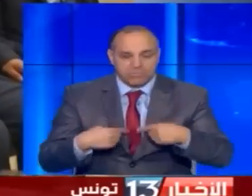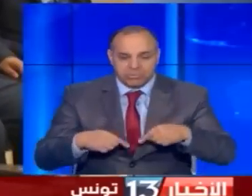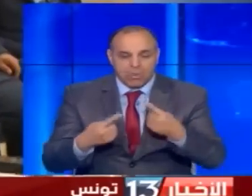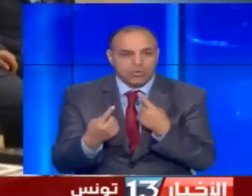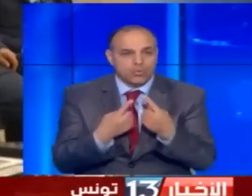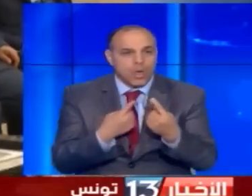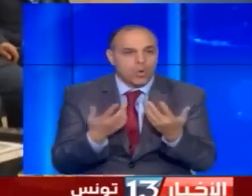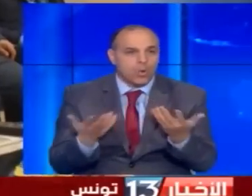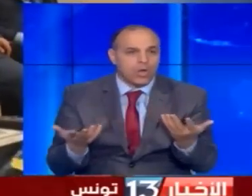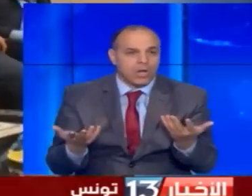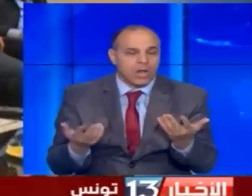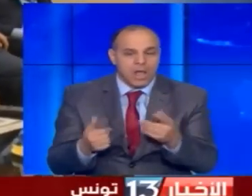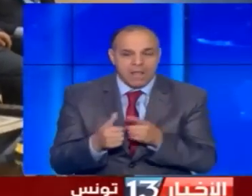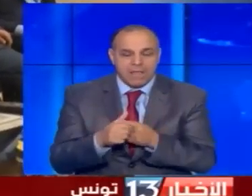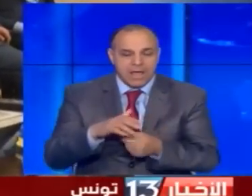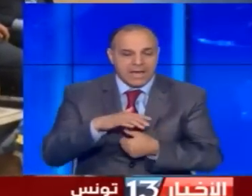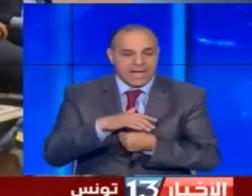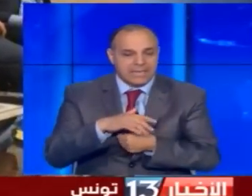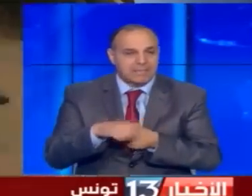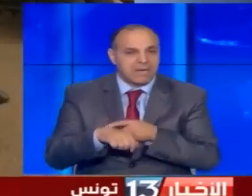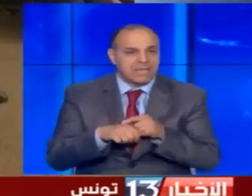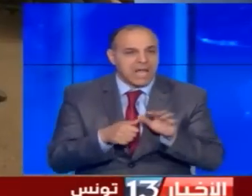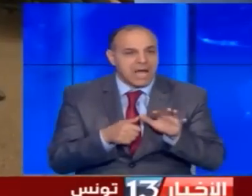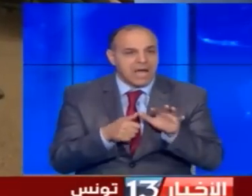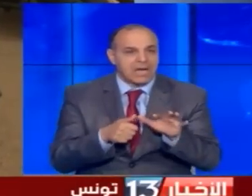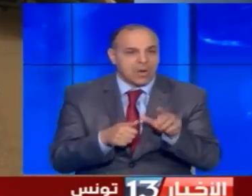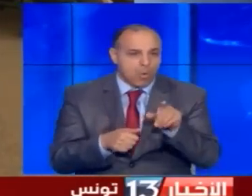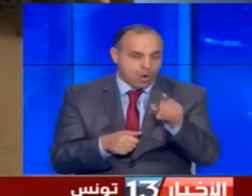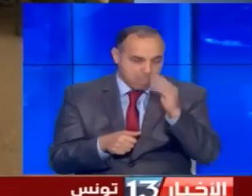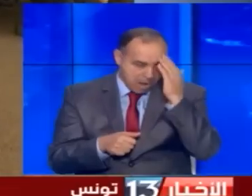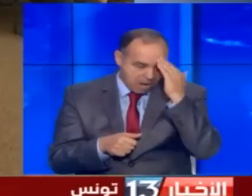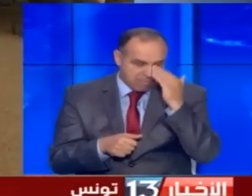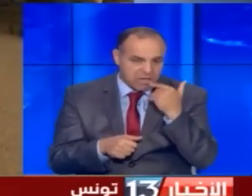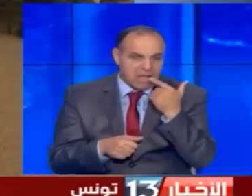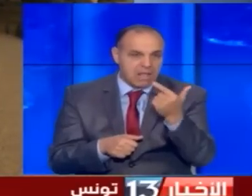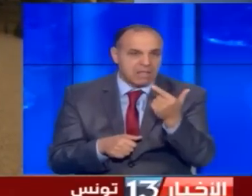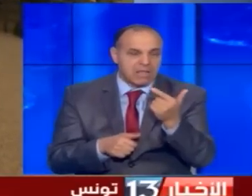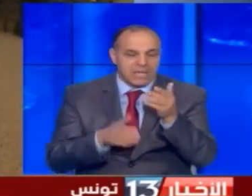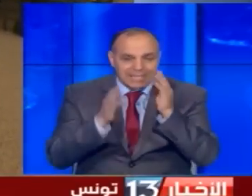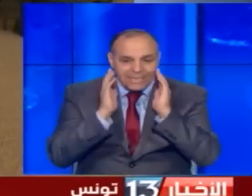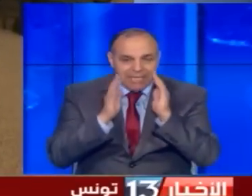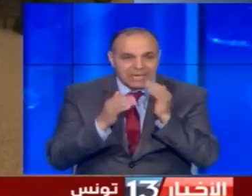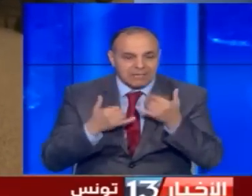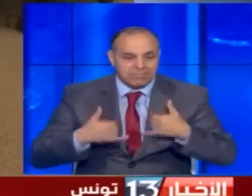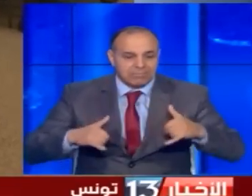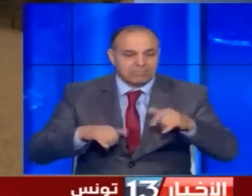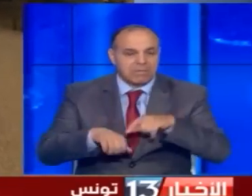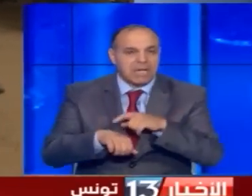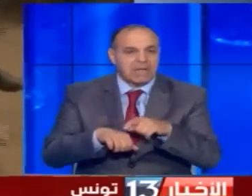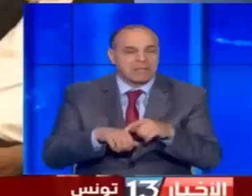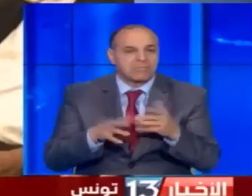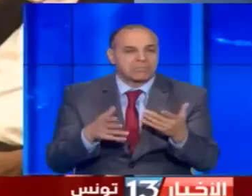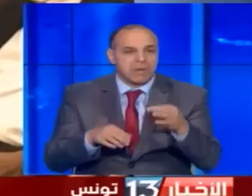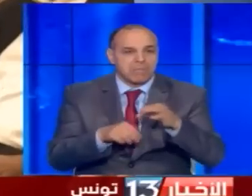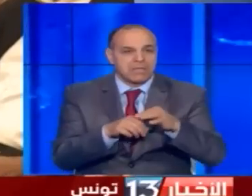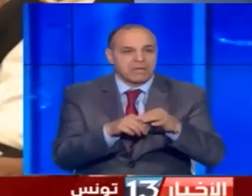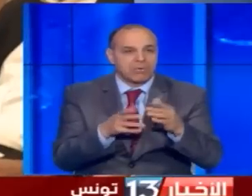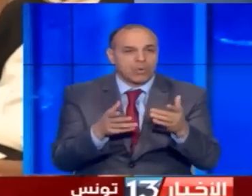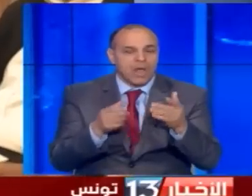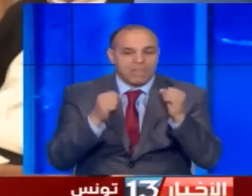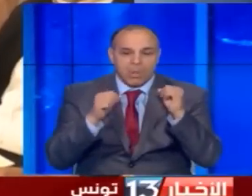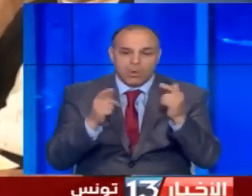هذا، ومنهم رئيس بلدية أريانا فاضل موسى الذي يصف مسار تركيز المجالس البلدية المنتخبة بالمسار